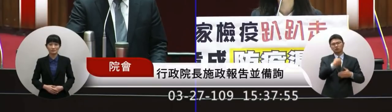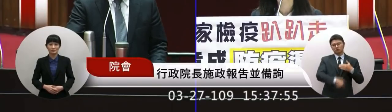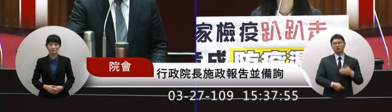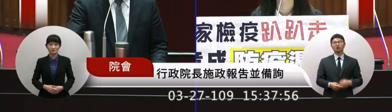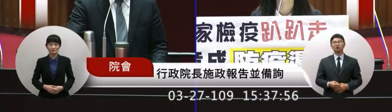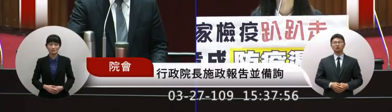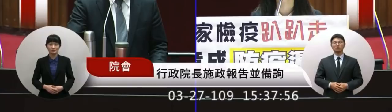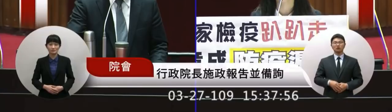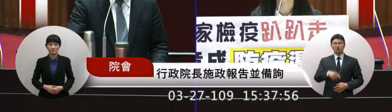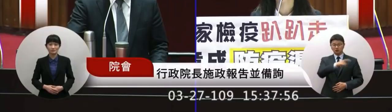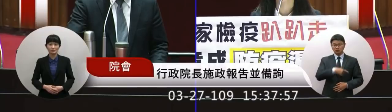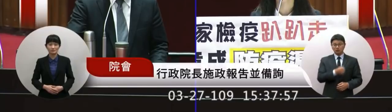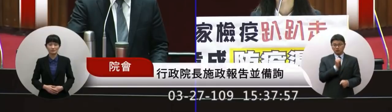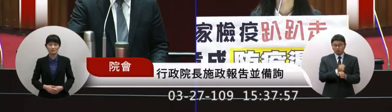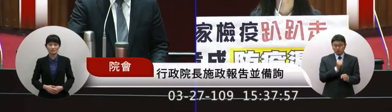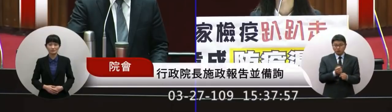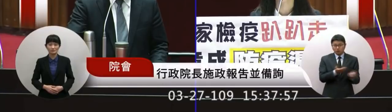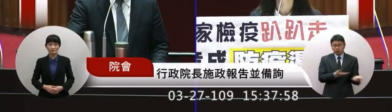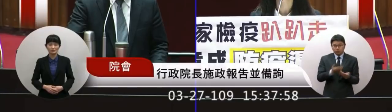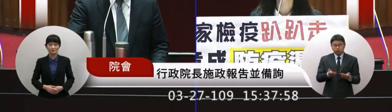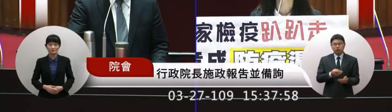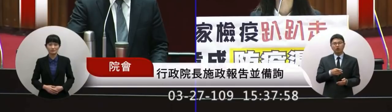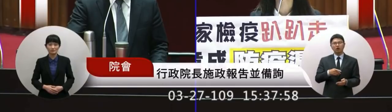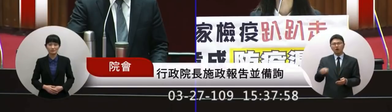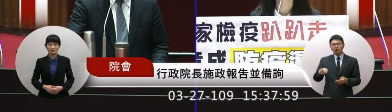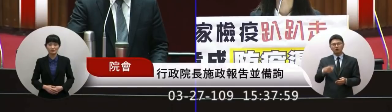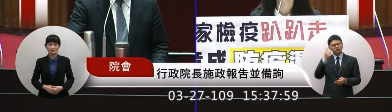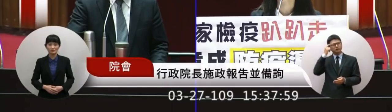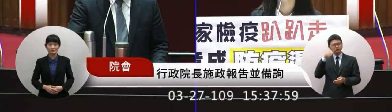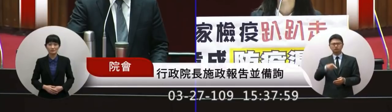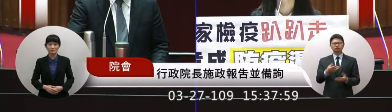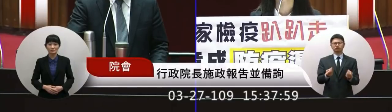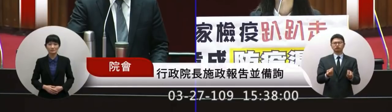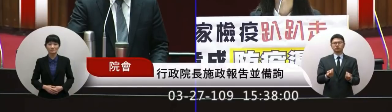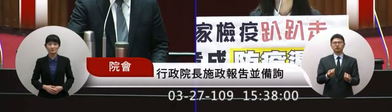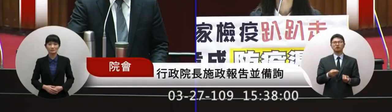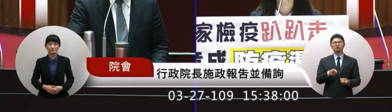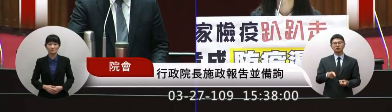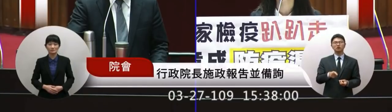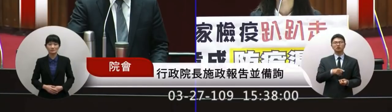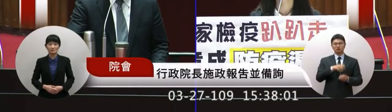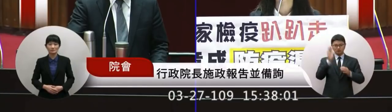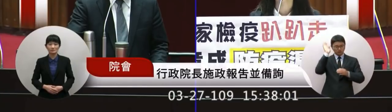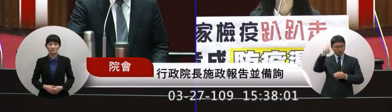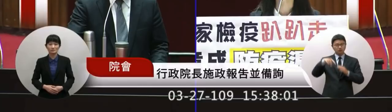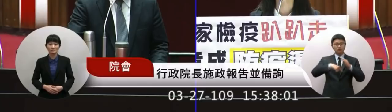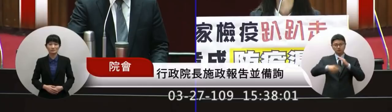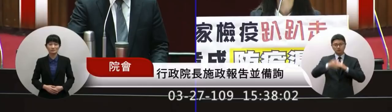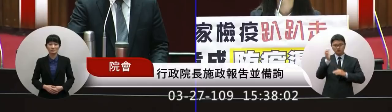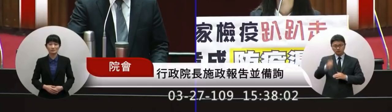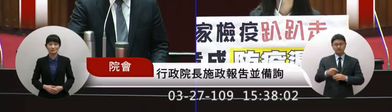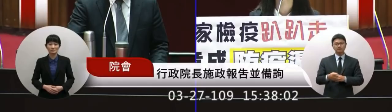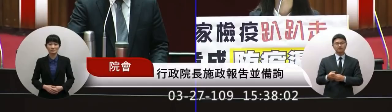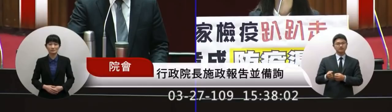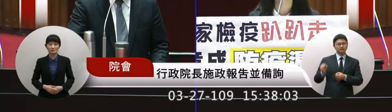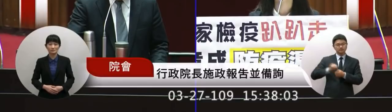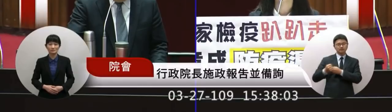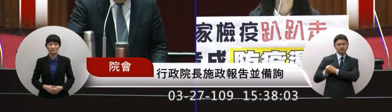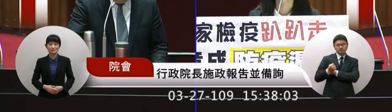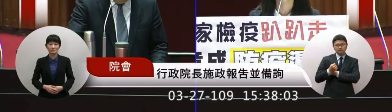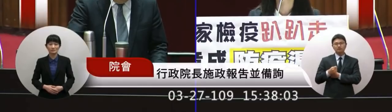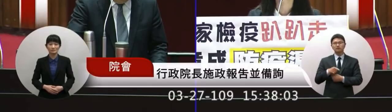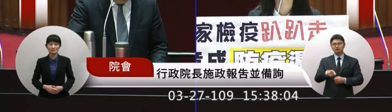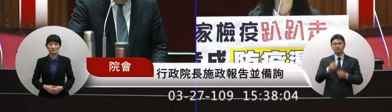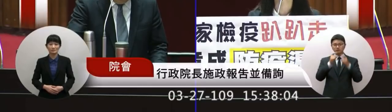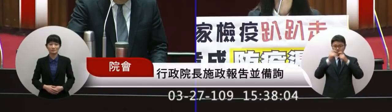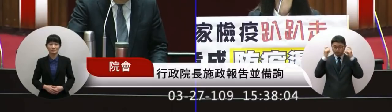罩，可大家却质疑口罩跑到哪里去哦。所以我觉得这个部分未来也请这个院长能够加强，就是说各部会口罩的产